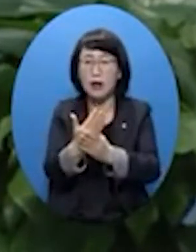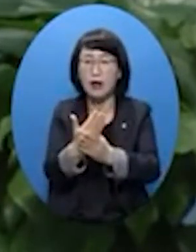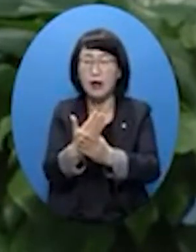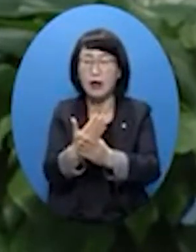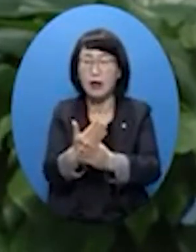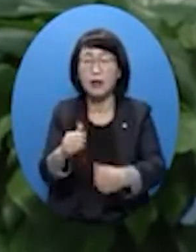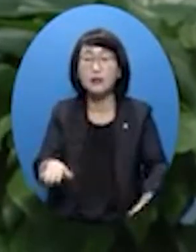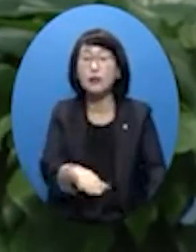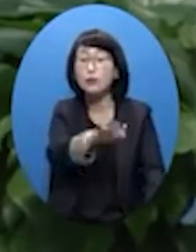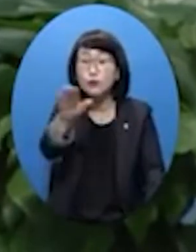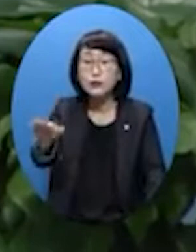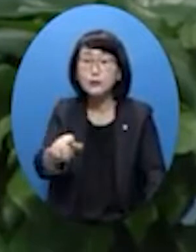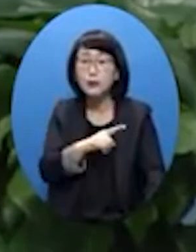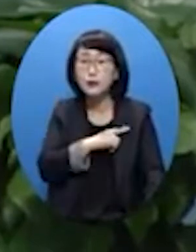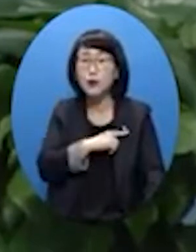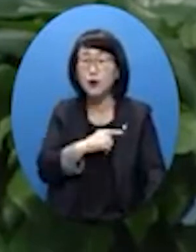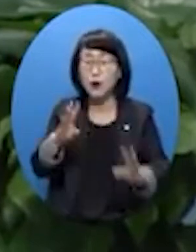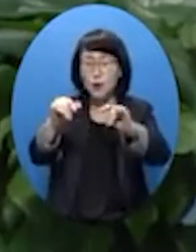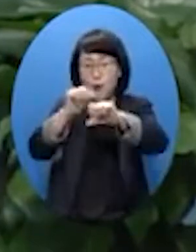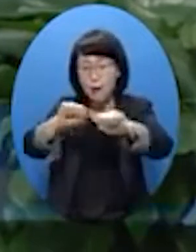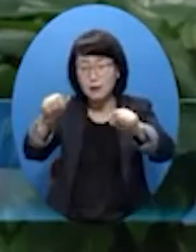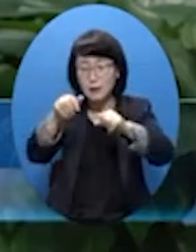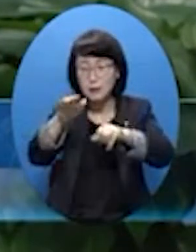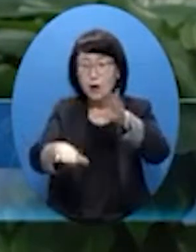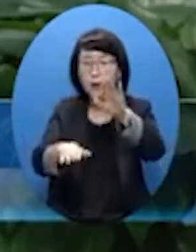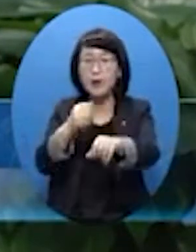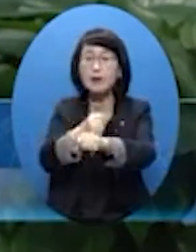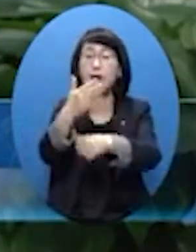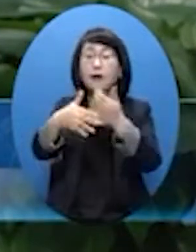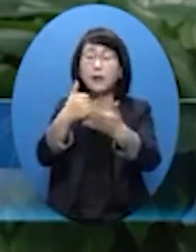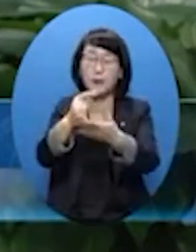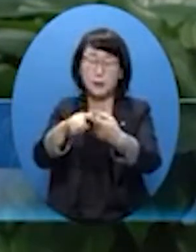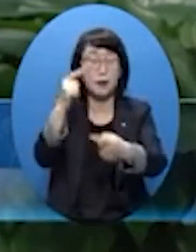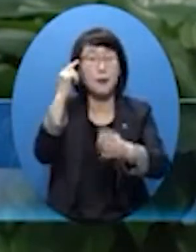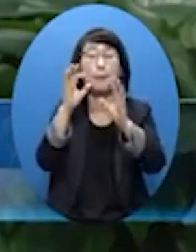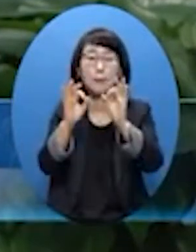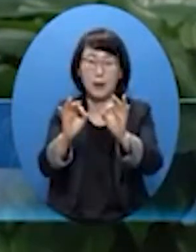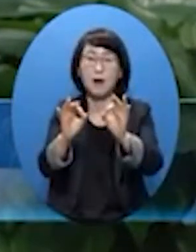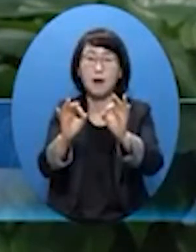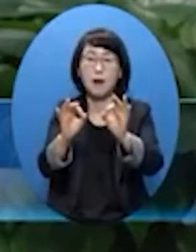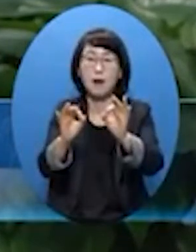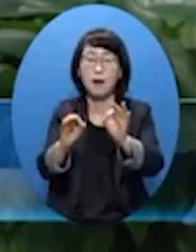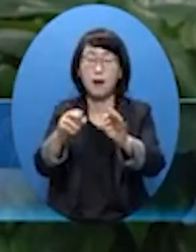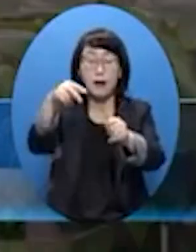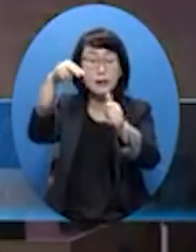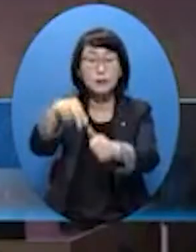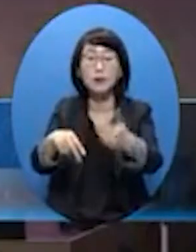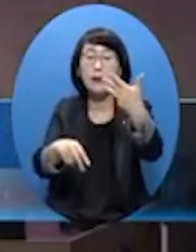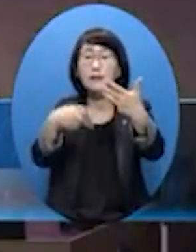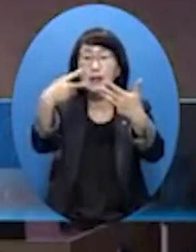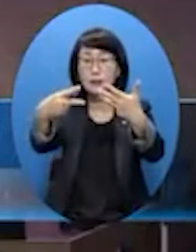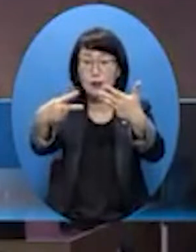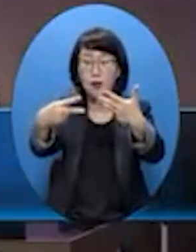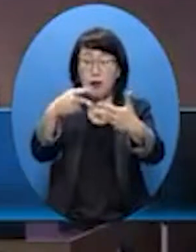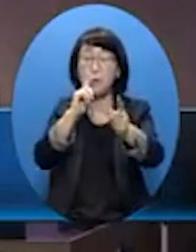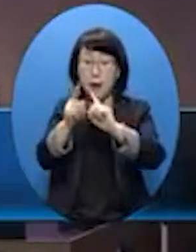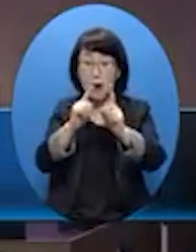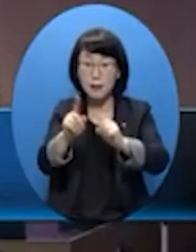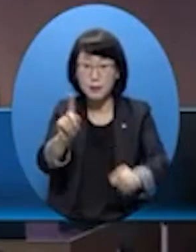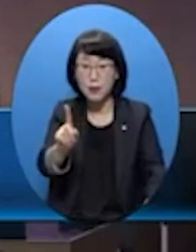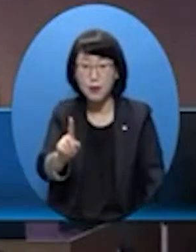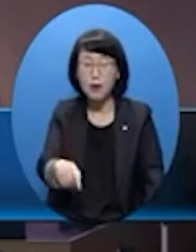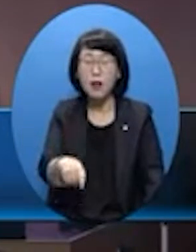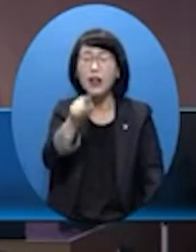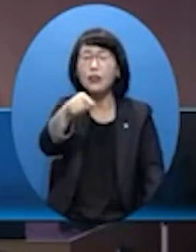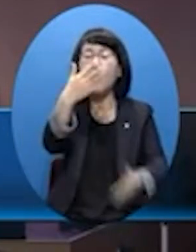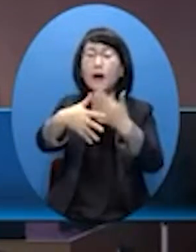광야 길을 걷게 하신 한함 에 대해 3개 생각에 보기 원합니다 10명이 팔짱 2절에 성경은 말씀합니다 내